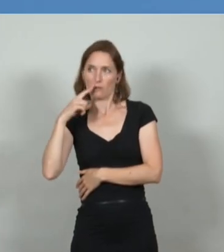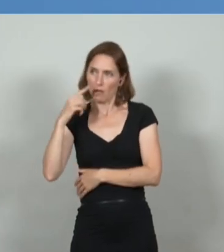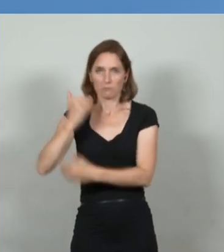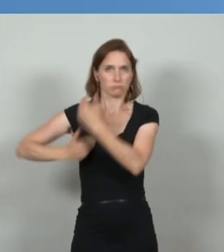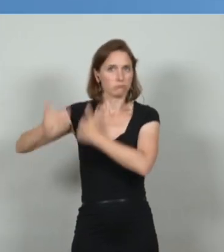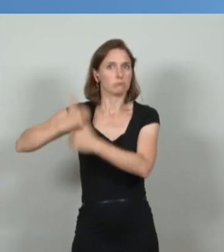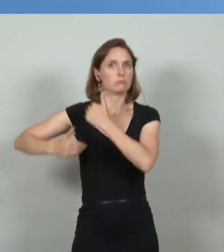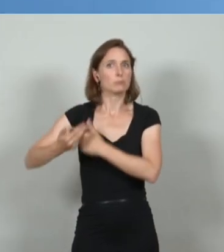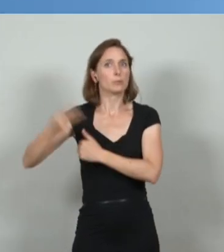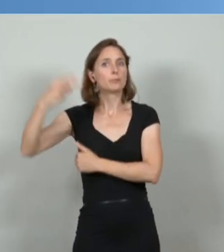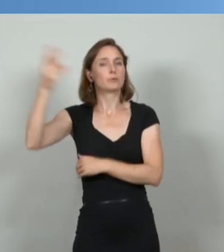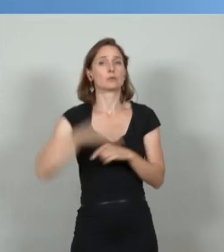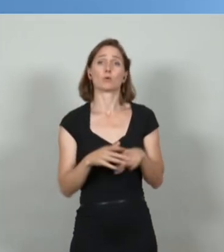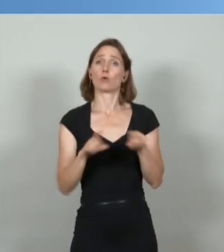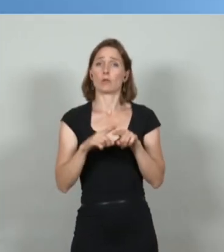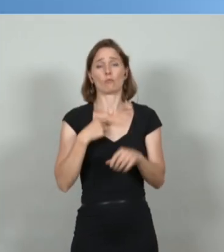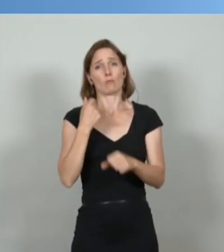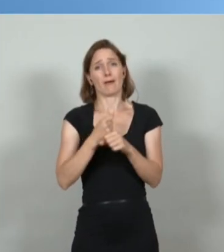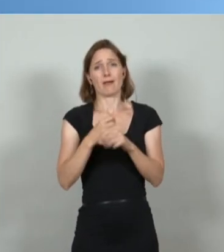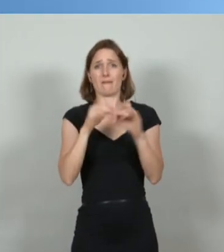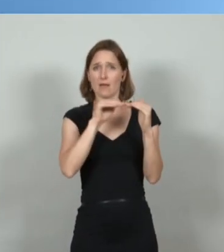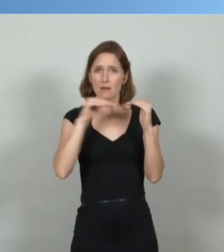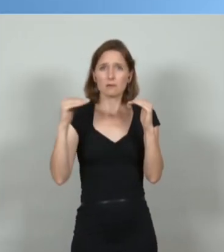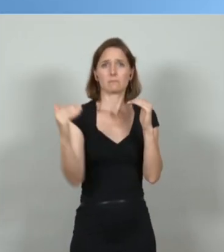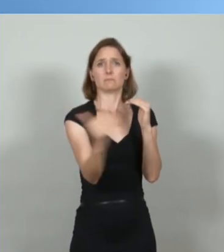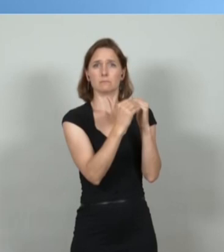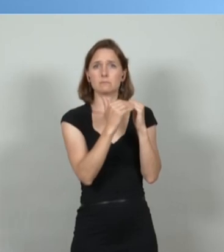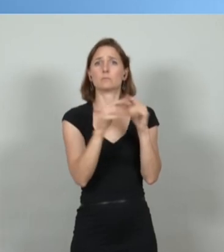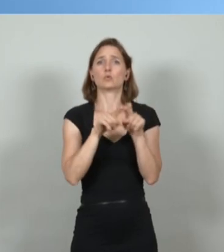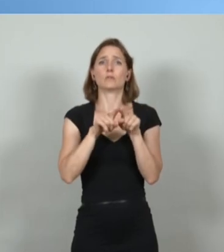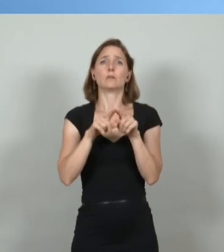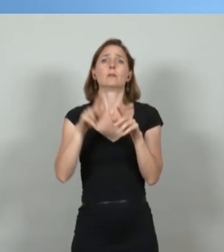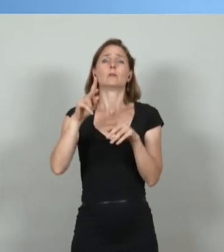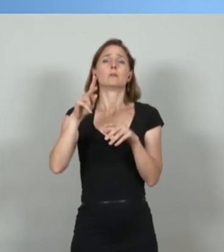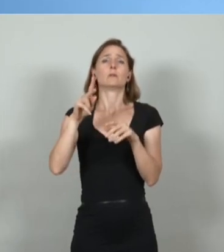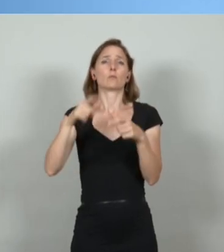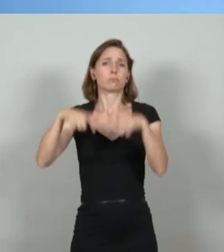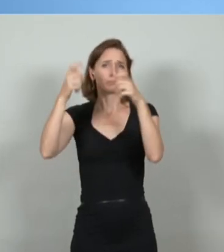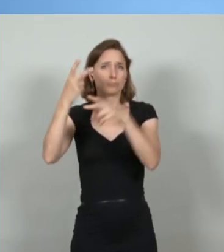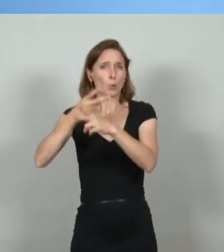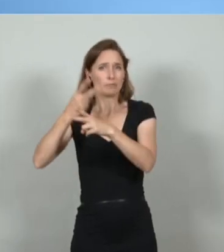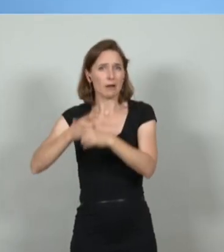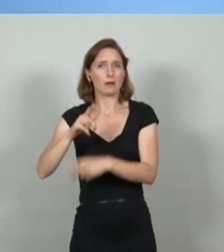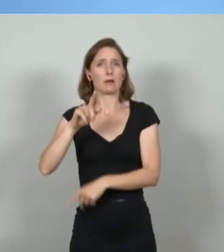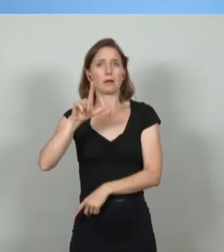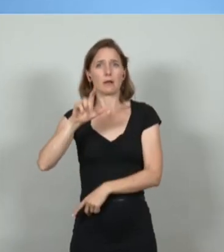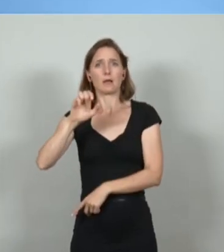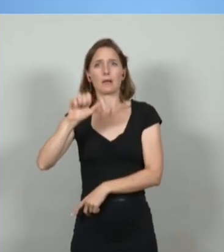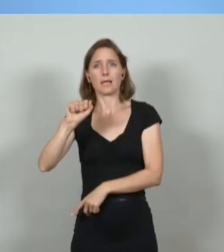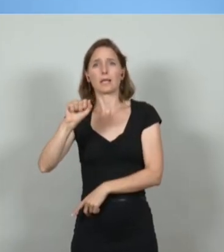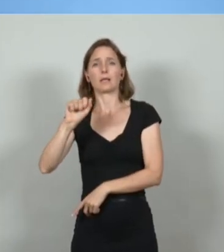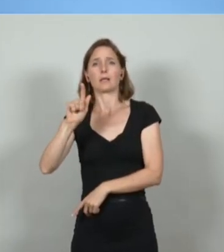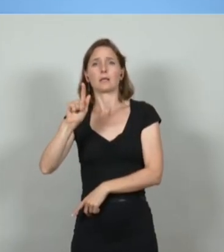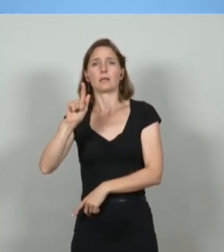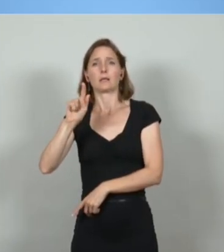la Bastille ou du Parvis de l'Hôtel Les liguières qui ont nous ont permis d'accueillir de nombreuses délégations étrangères dans de bonnes conditions